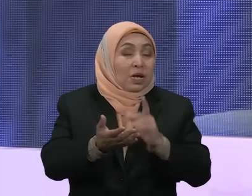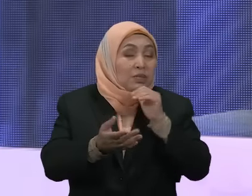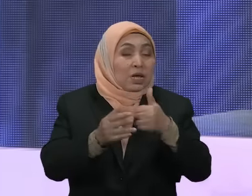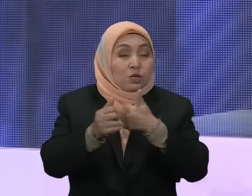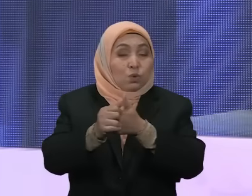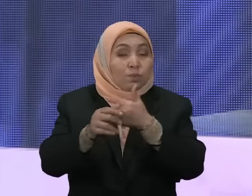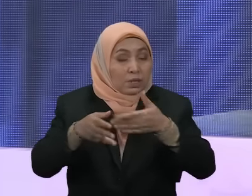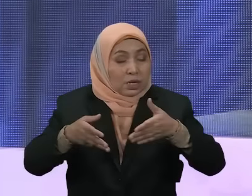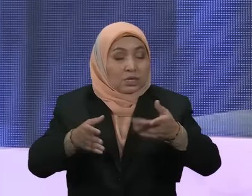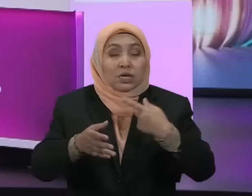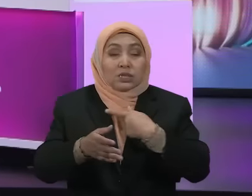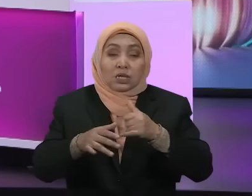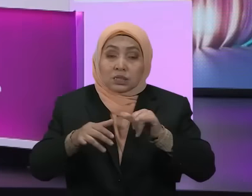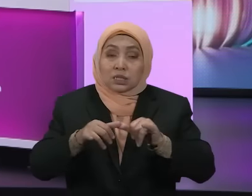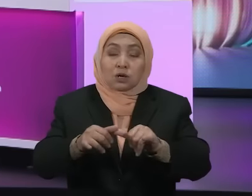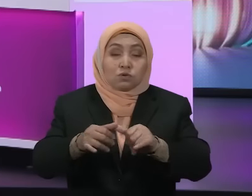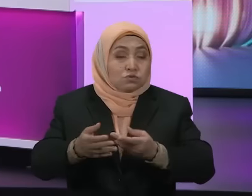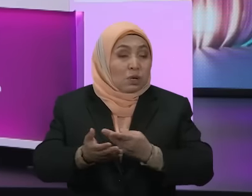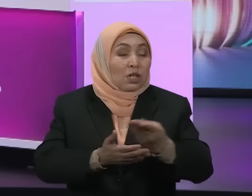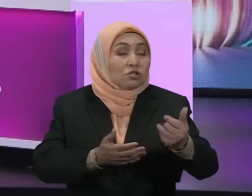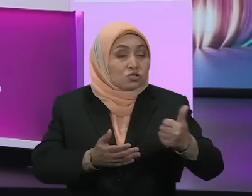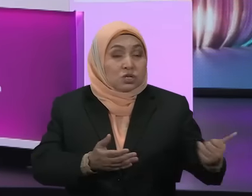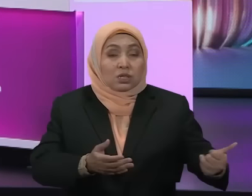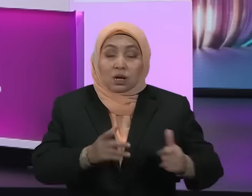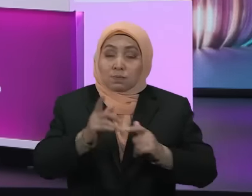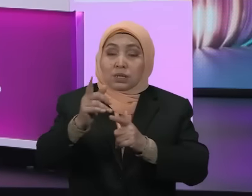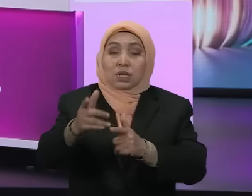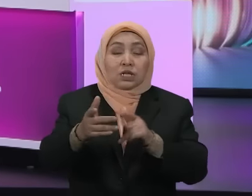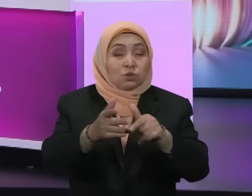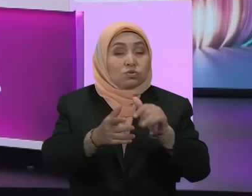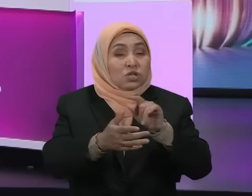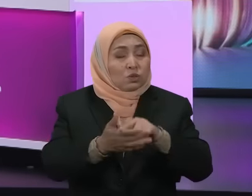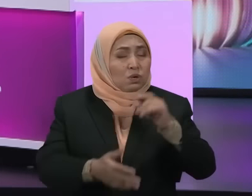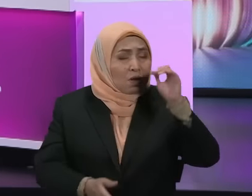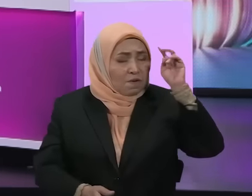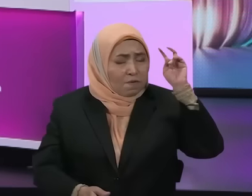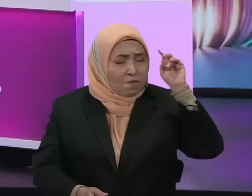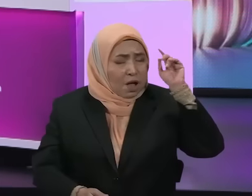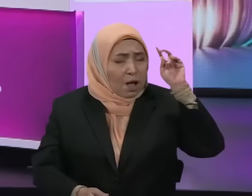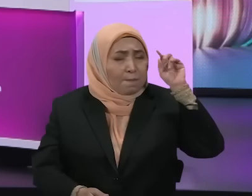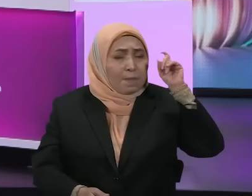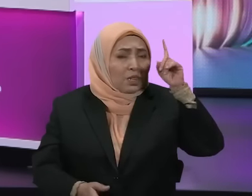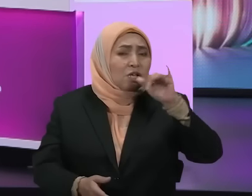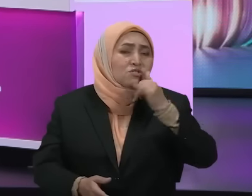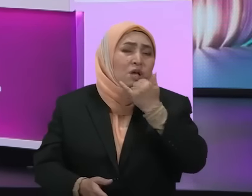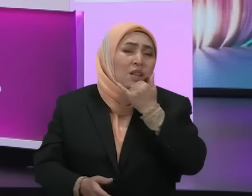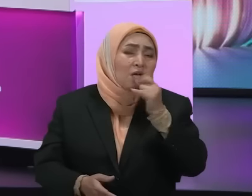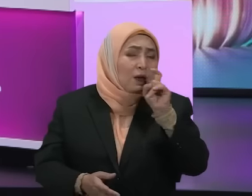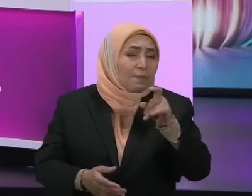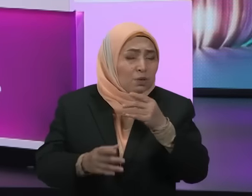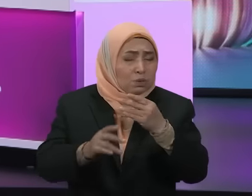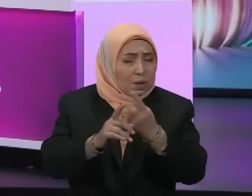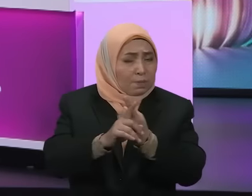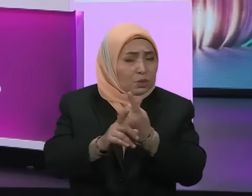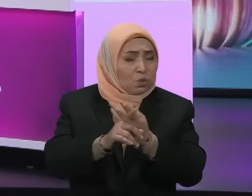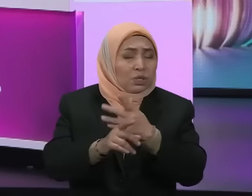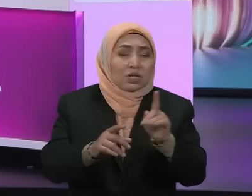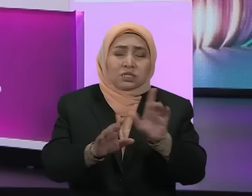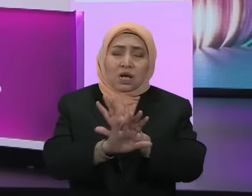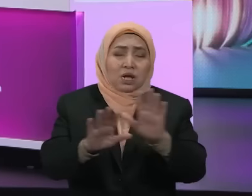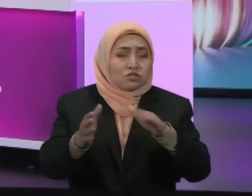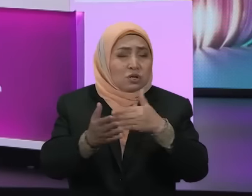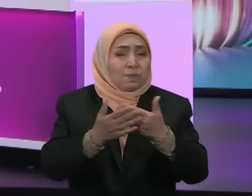jalannya, maka kita terus beli senjata dan terus angkat. Itu adalah satu kefahaman yang yang salah yang perlu dibetulkan, dan jangan sampai